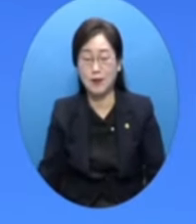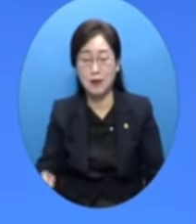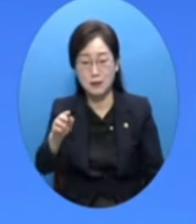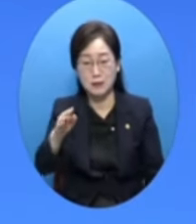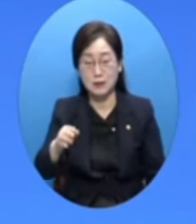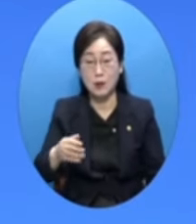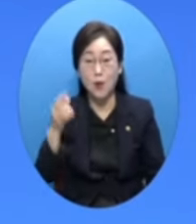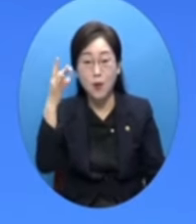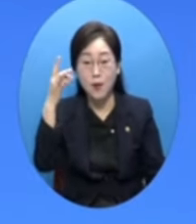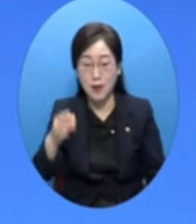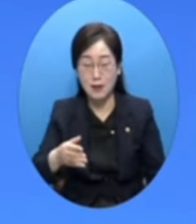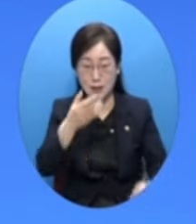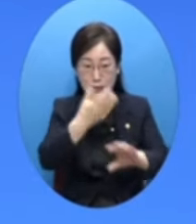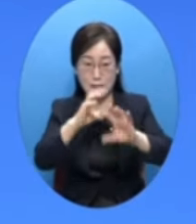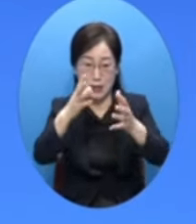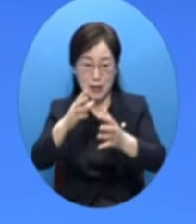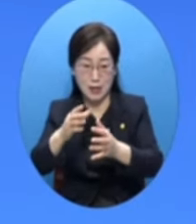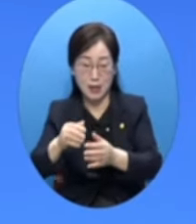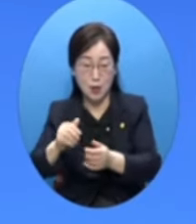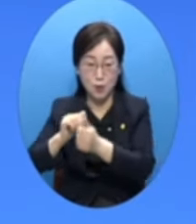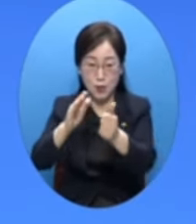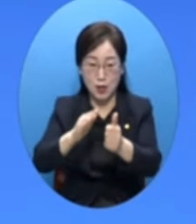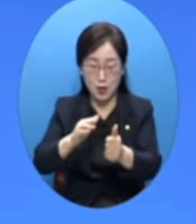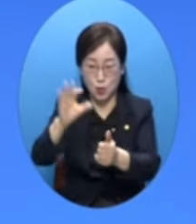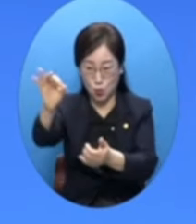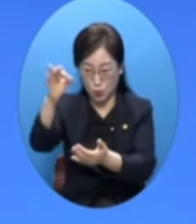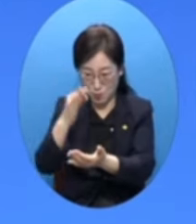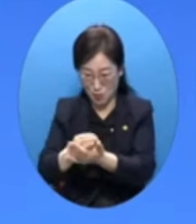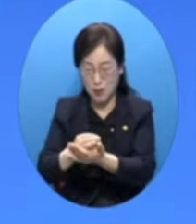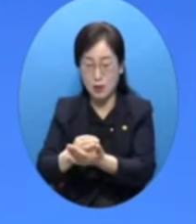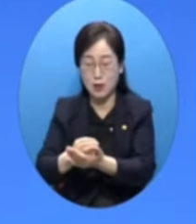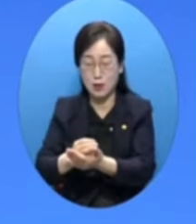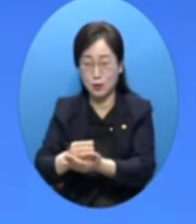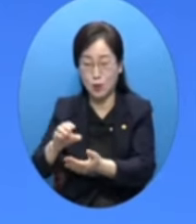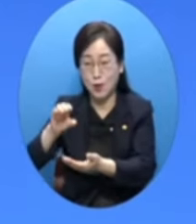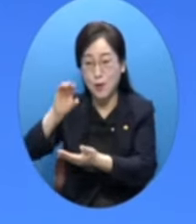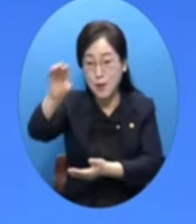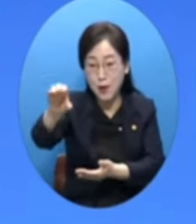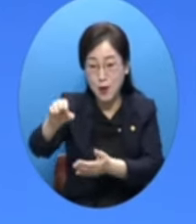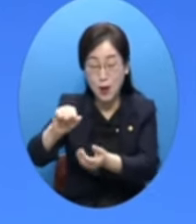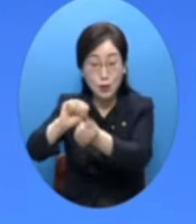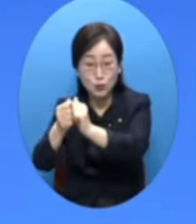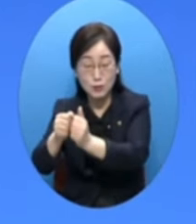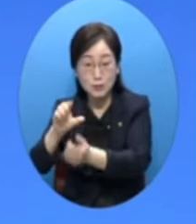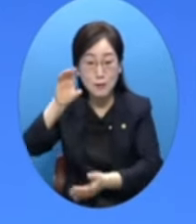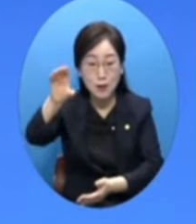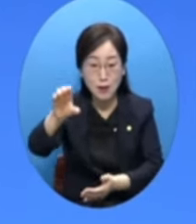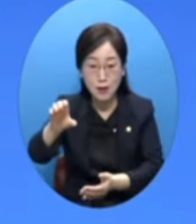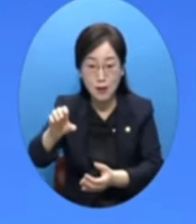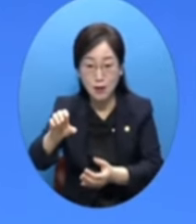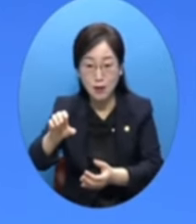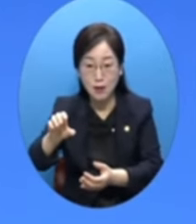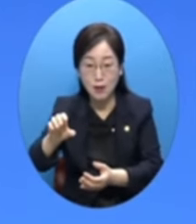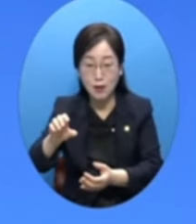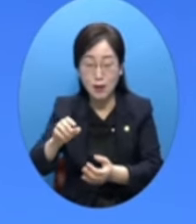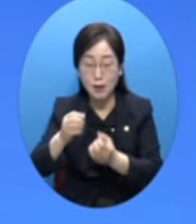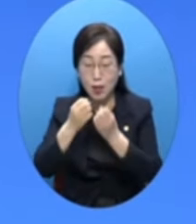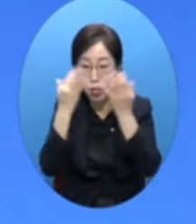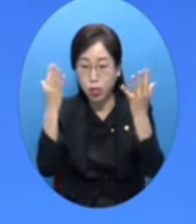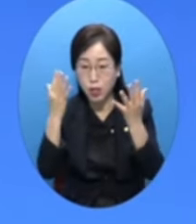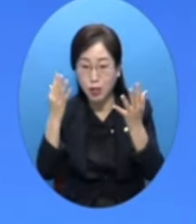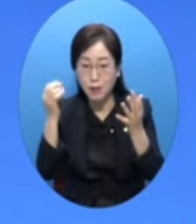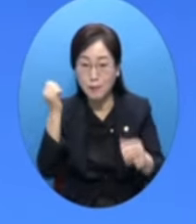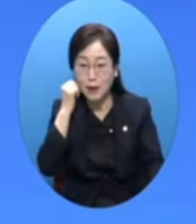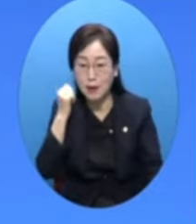돈, 모았던 돈을 주식에 투자했는데 주식을 다 날려버렸어요. 그러니까 주식에 다 날려버려서 빈손이 되니까